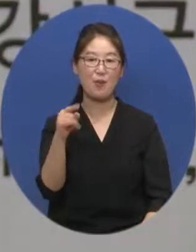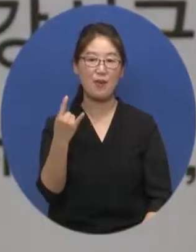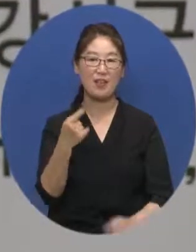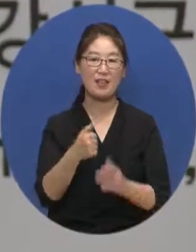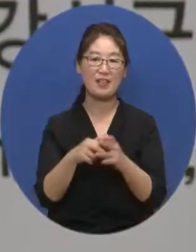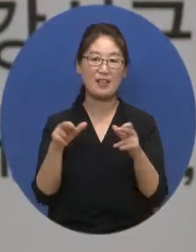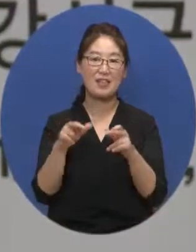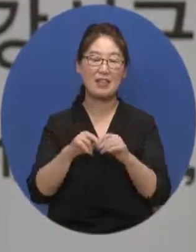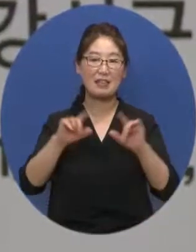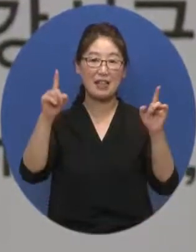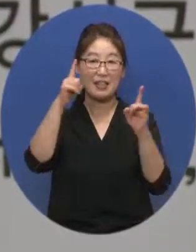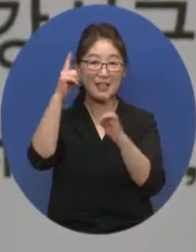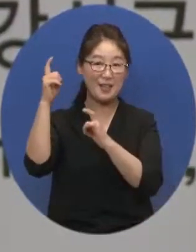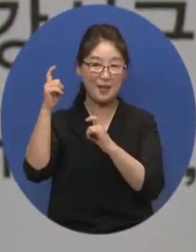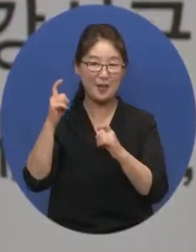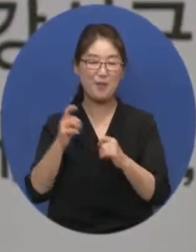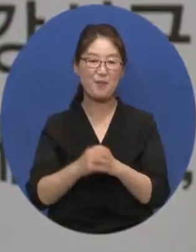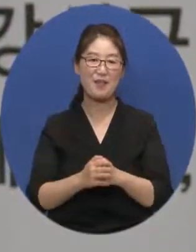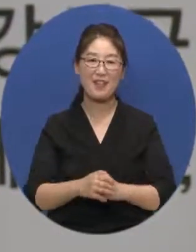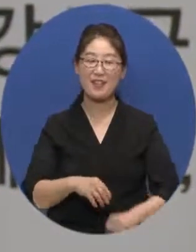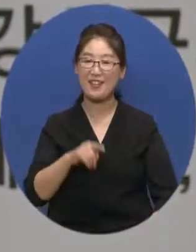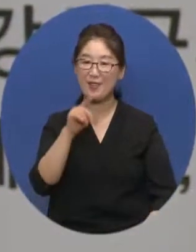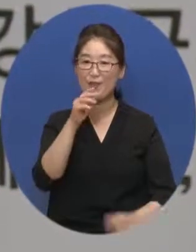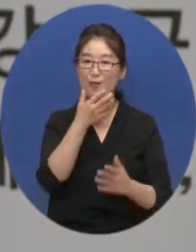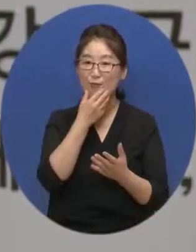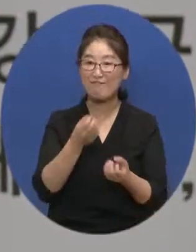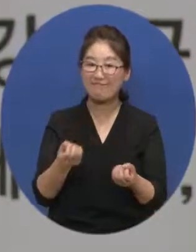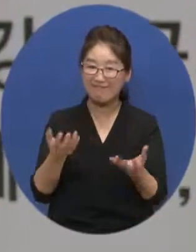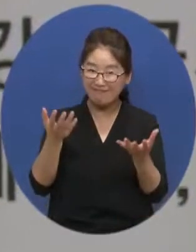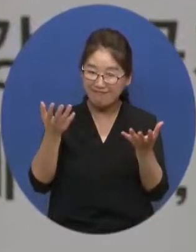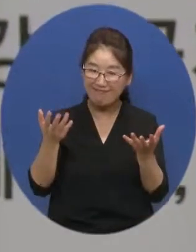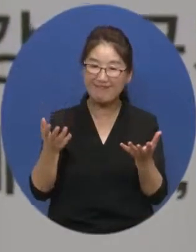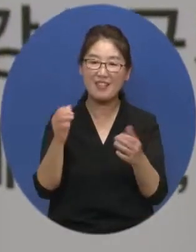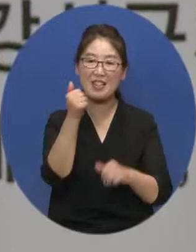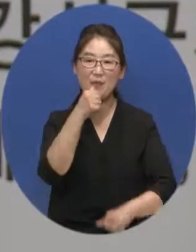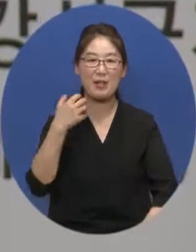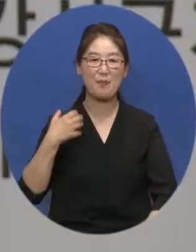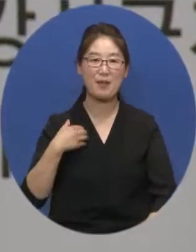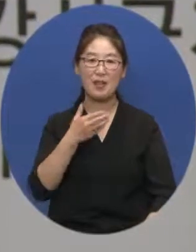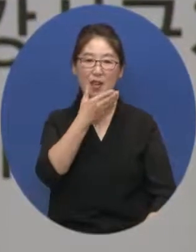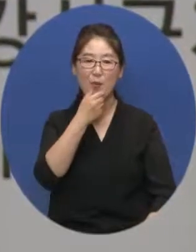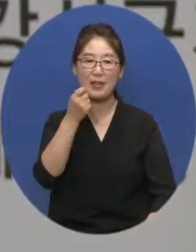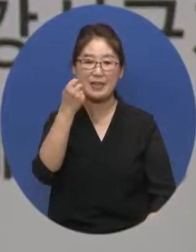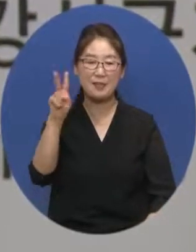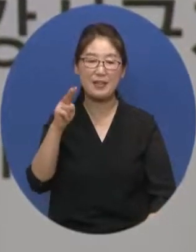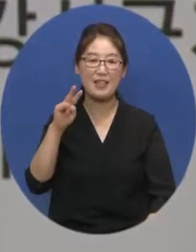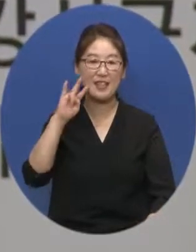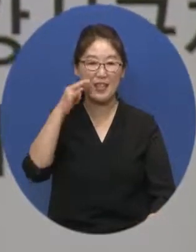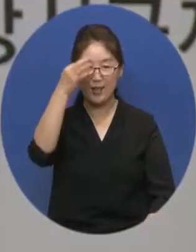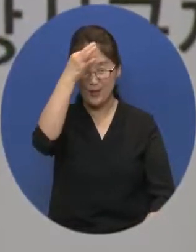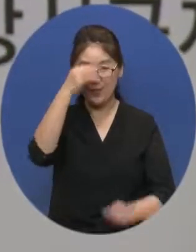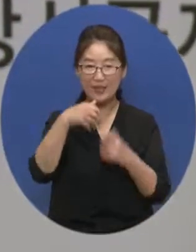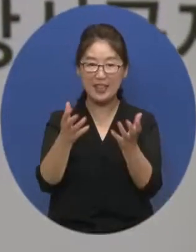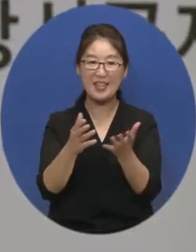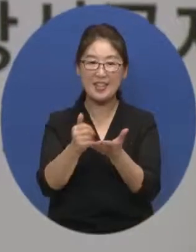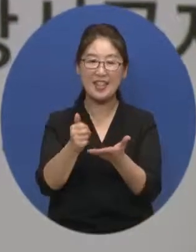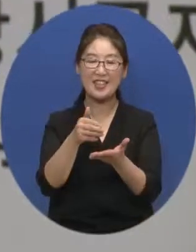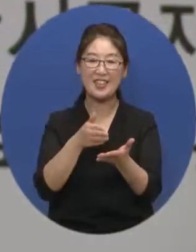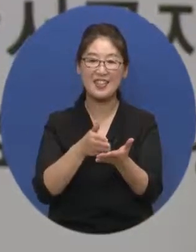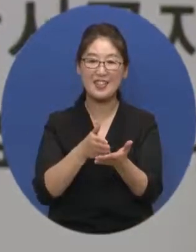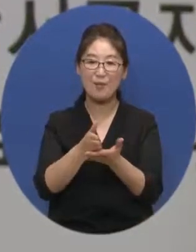기념 축하 공연 진행을 맡은 복지TV 예술단장 전문